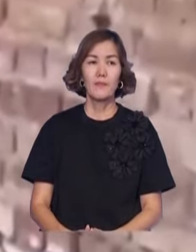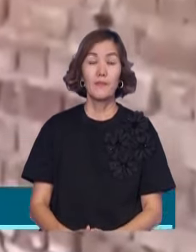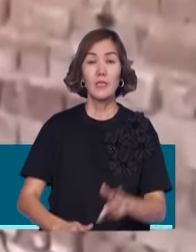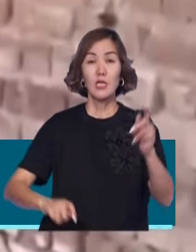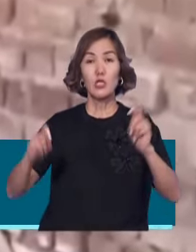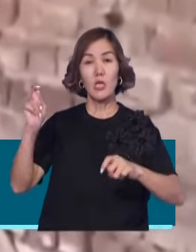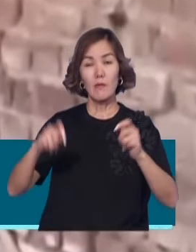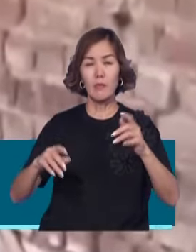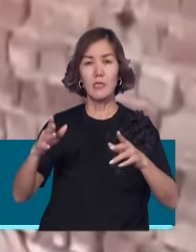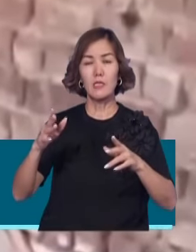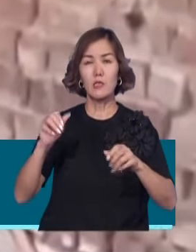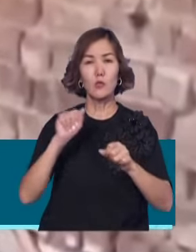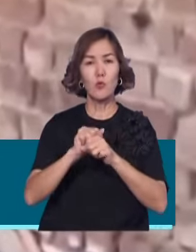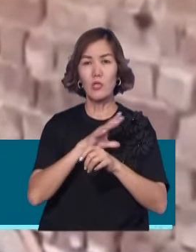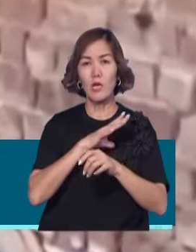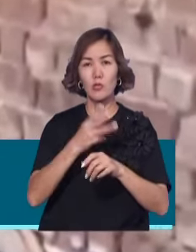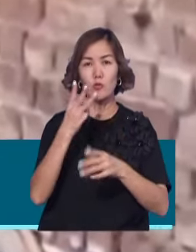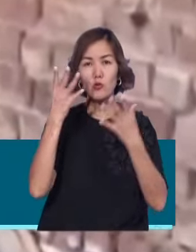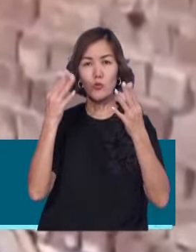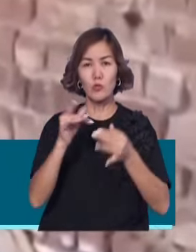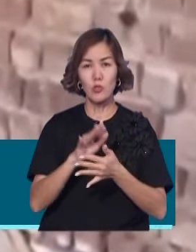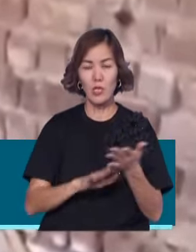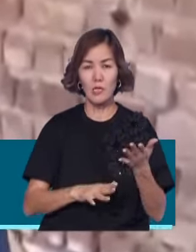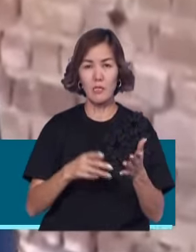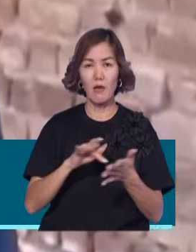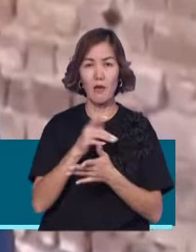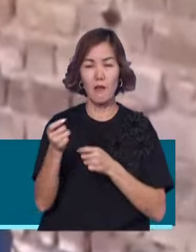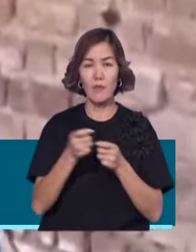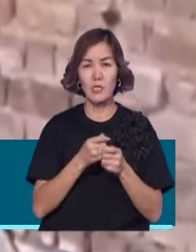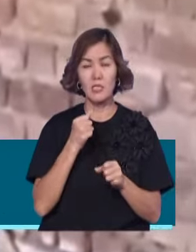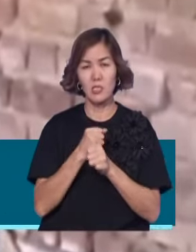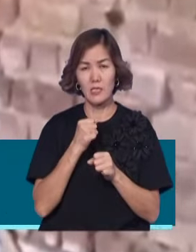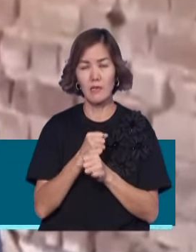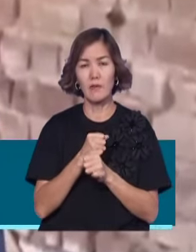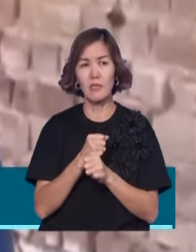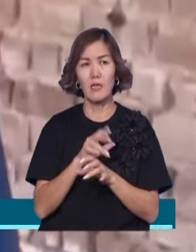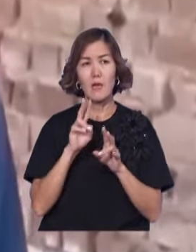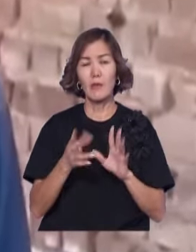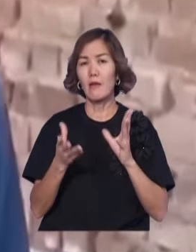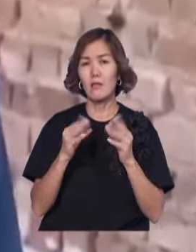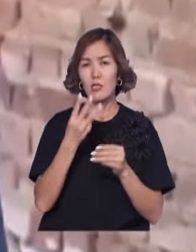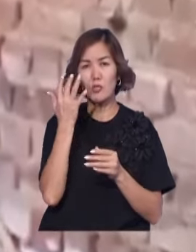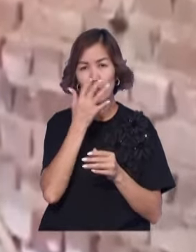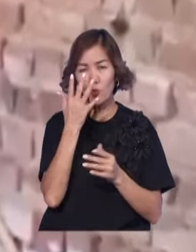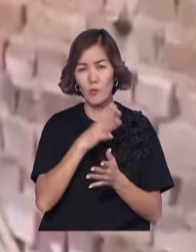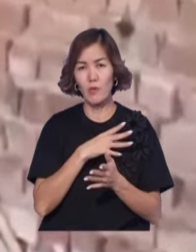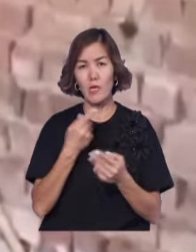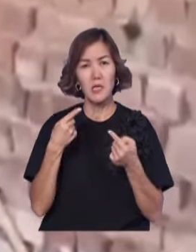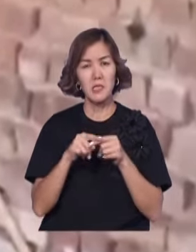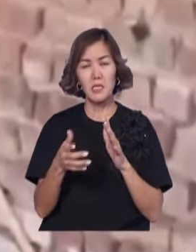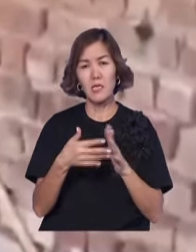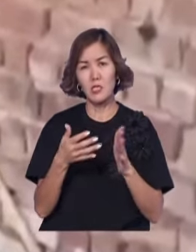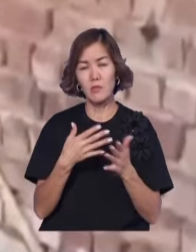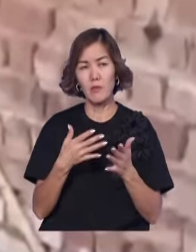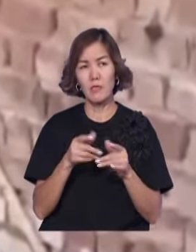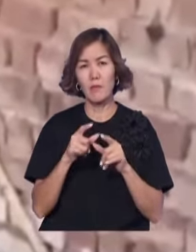Жаңбырдың тоқтамай жауып жатқанына 3 күн болды. Қала басшысы қолдан келгеннің бәрі жасап жатырмыз дейді. Бірақ нәтиже байқалмайды. Арнайы техника жетпей